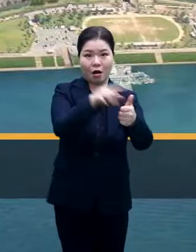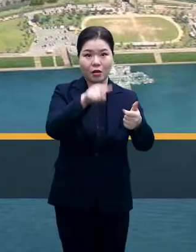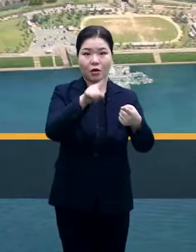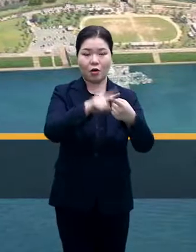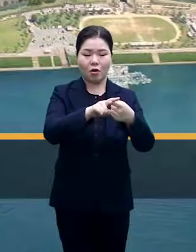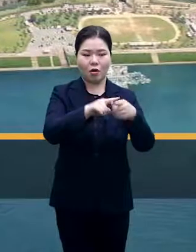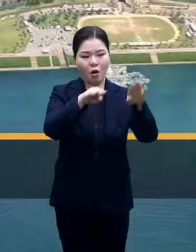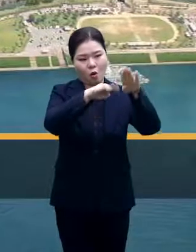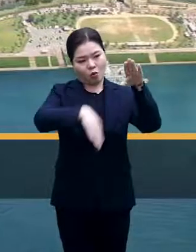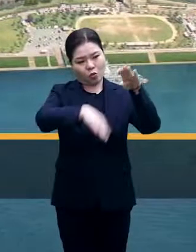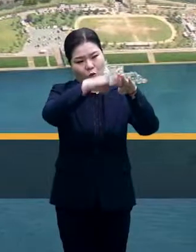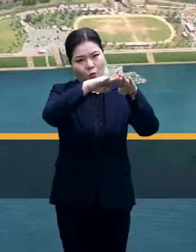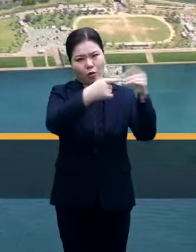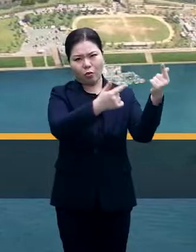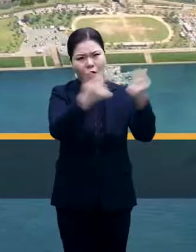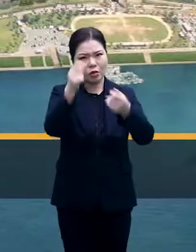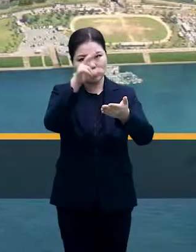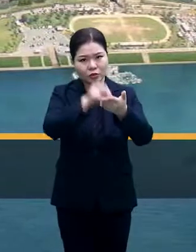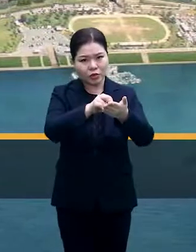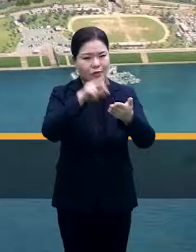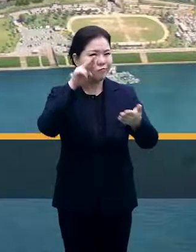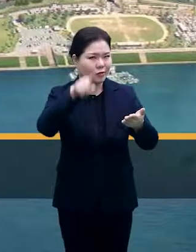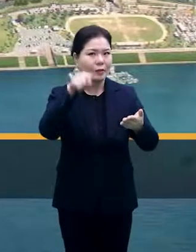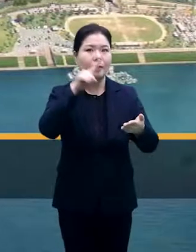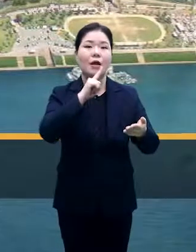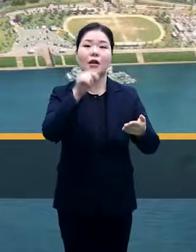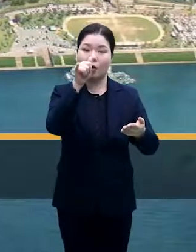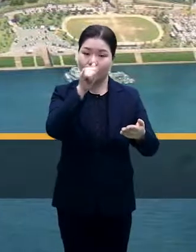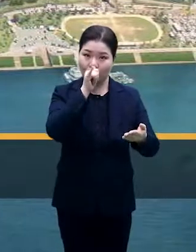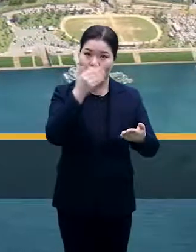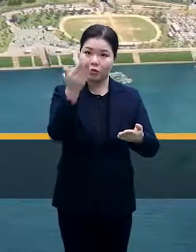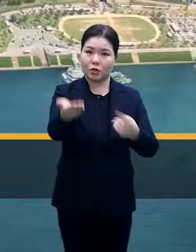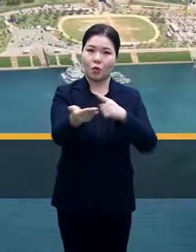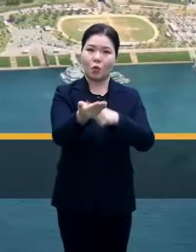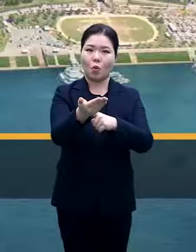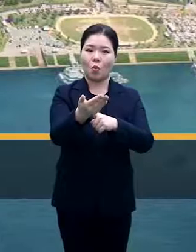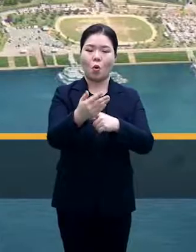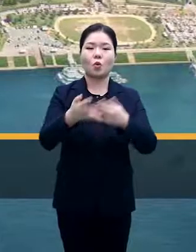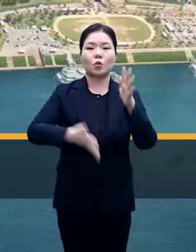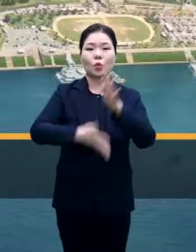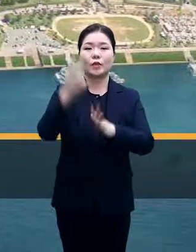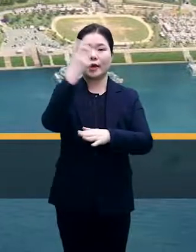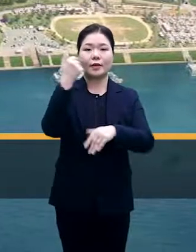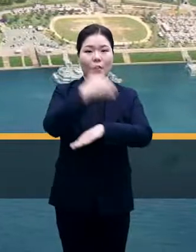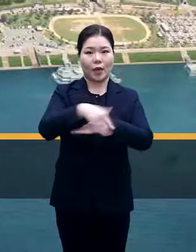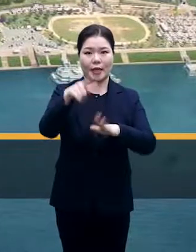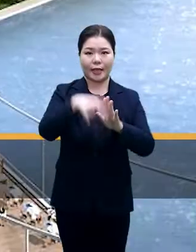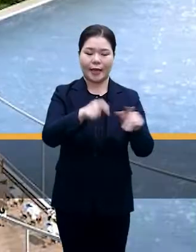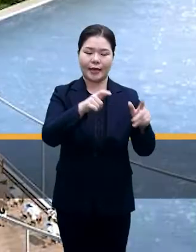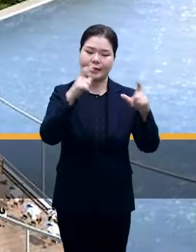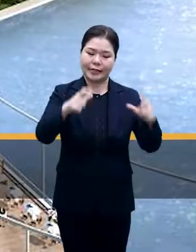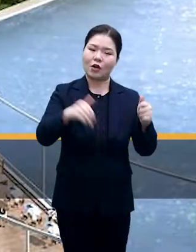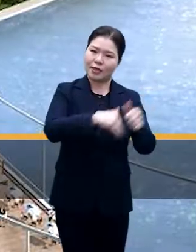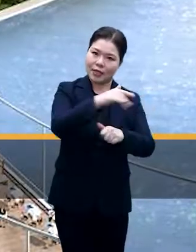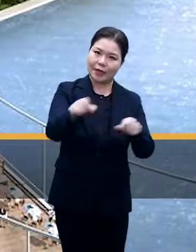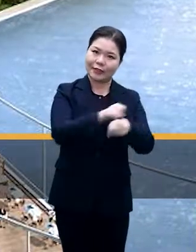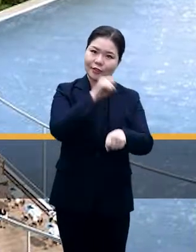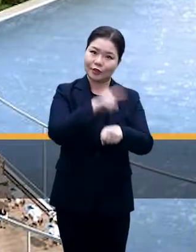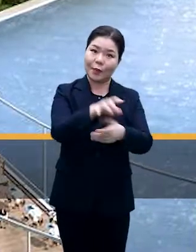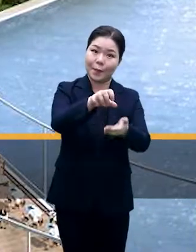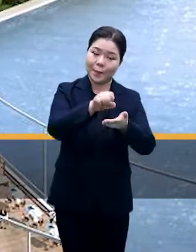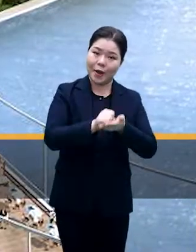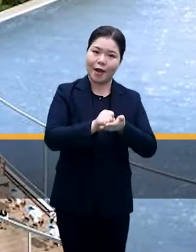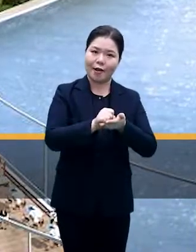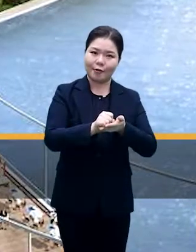높이 규제의 획일성 문제를 지적하고 서울 플랜 등 도시 관리 계획에 지역 여건이나 특수성을